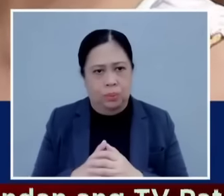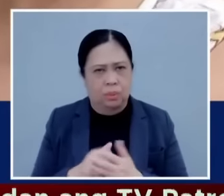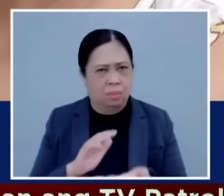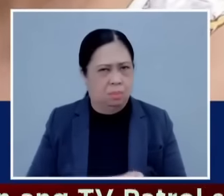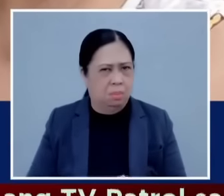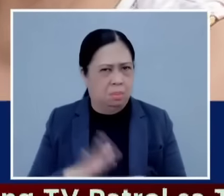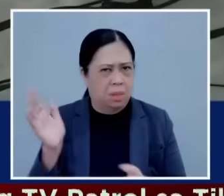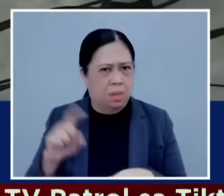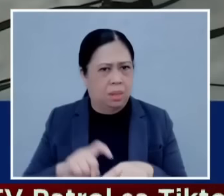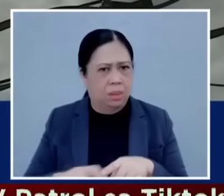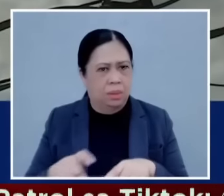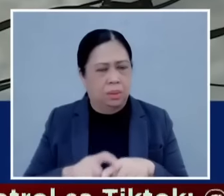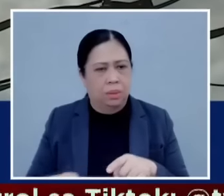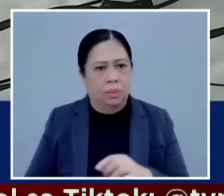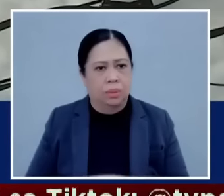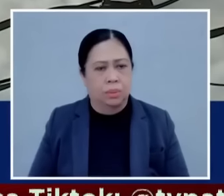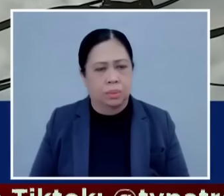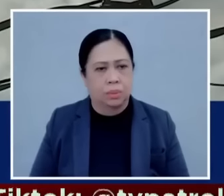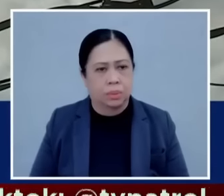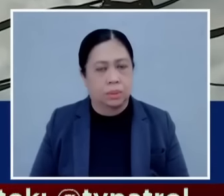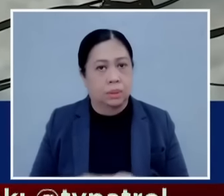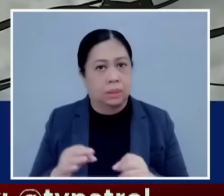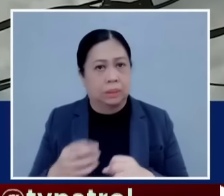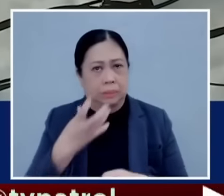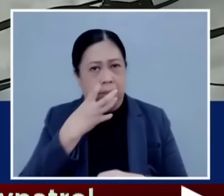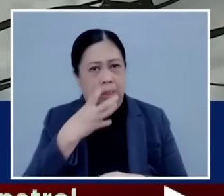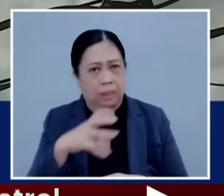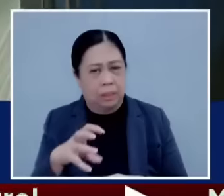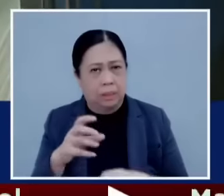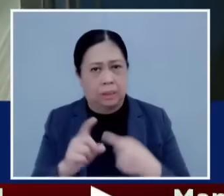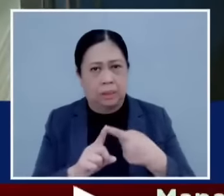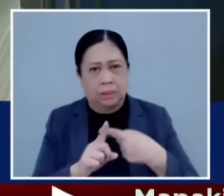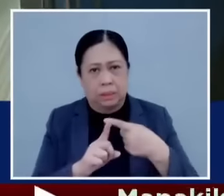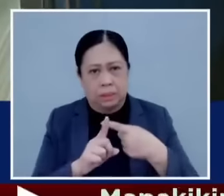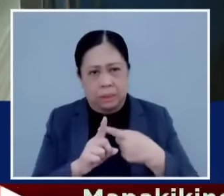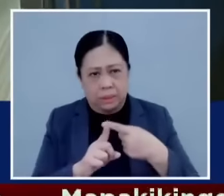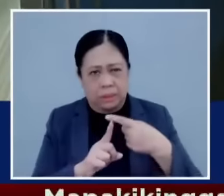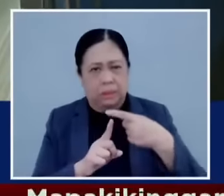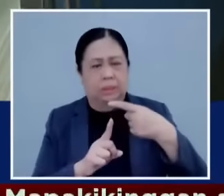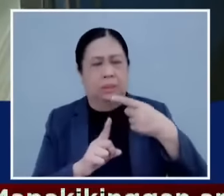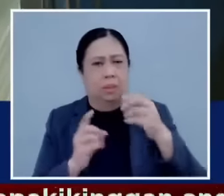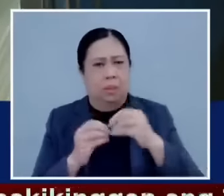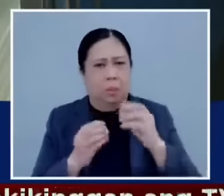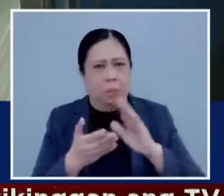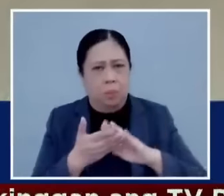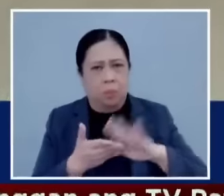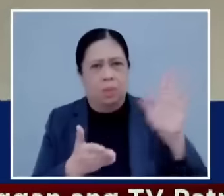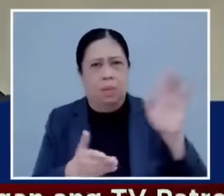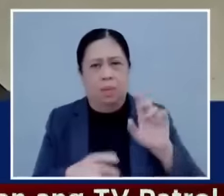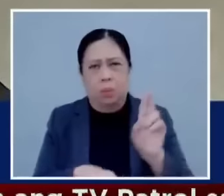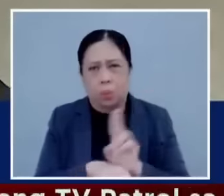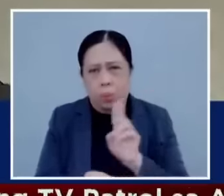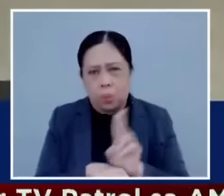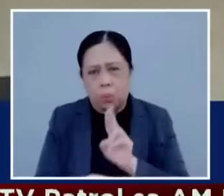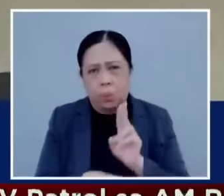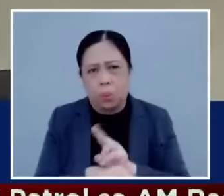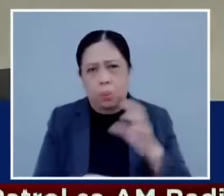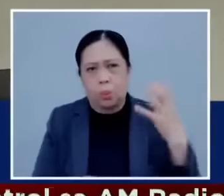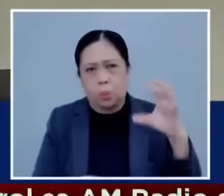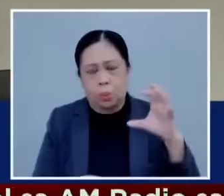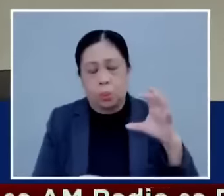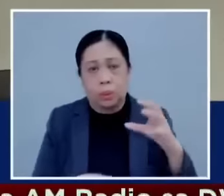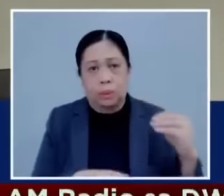ng kuryente. Kapag umiinit kasi ang temperatura, lalakas din ang konsumo na magpapataas sa